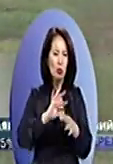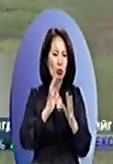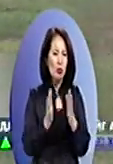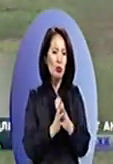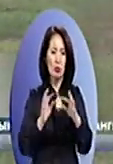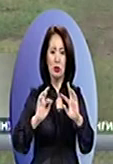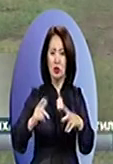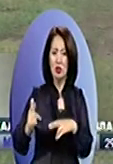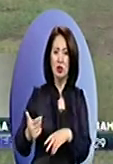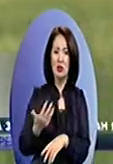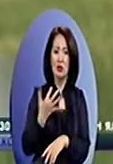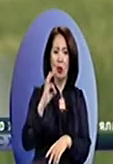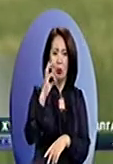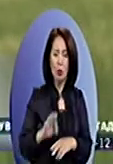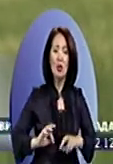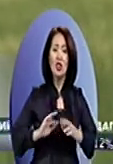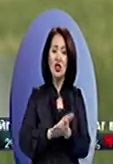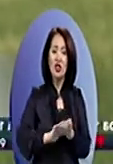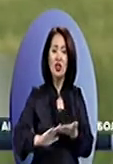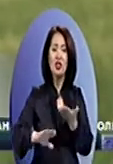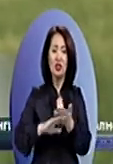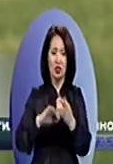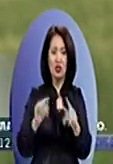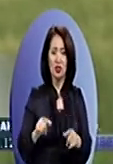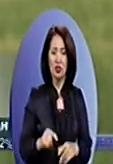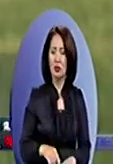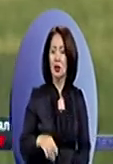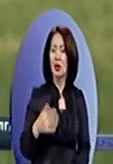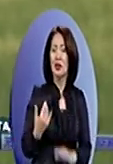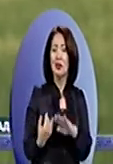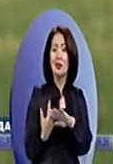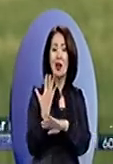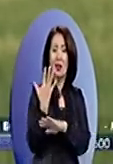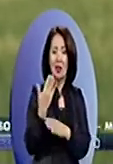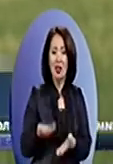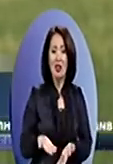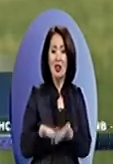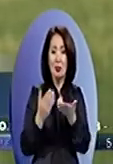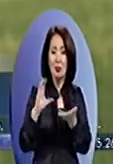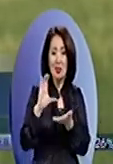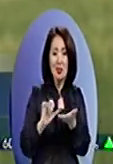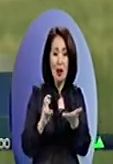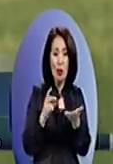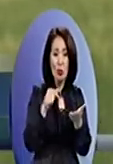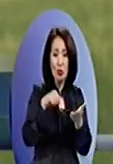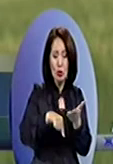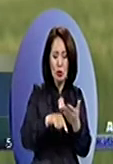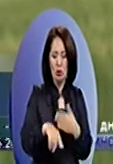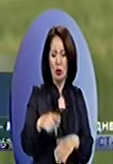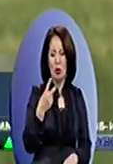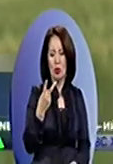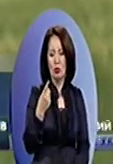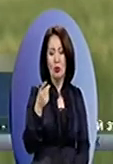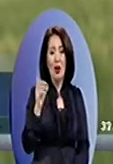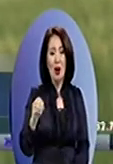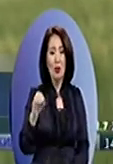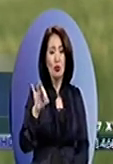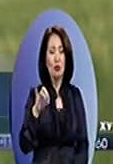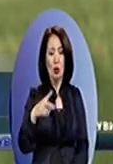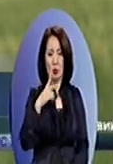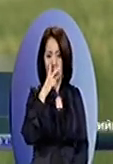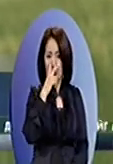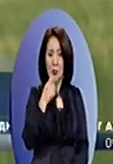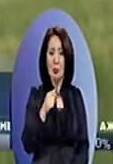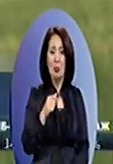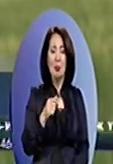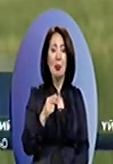байна. Тариалын эрхлэлт нэмж сангаас 211 тонн одоо төлж хөнгөлтөө өнөр бас тариалын эрхлэлт мань авсан байгаа. За